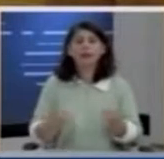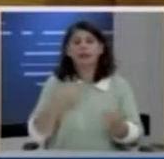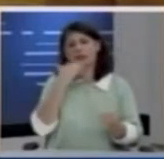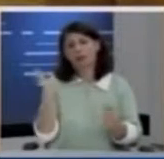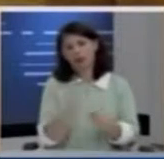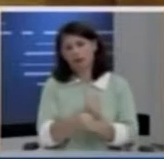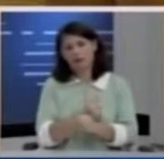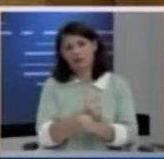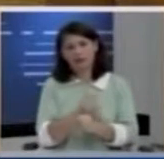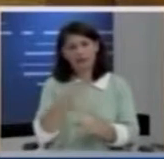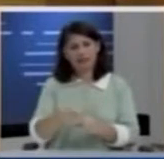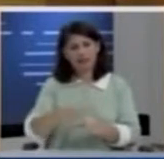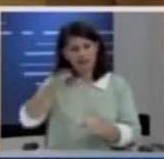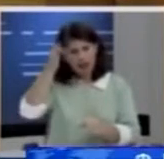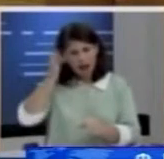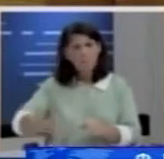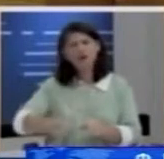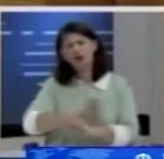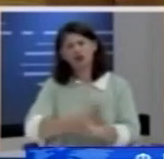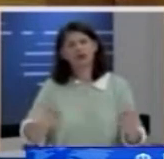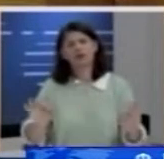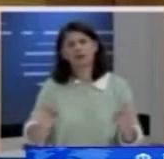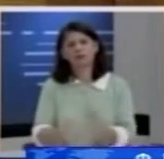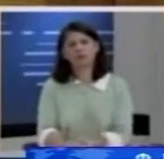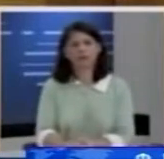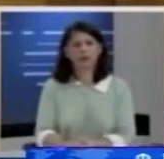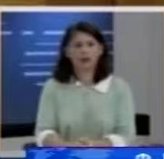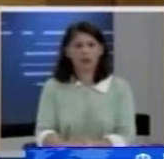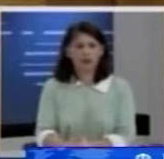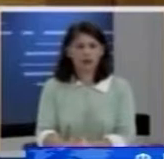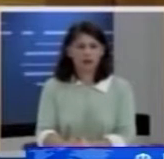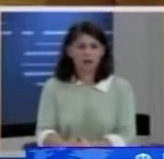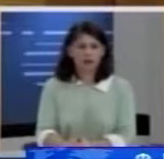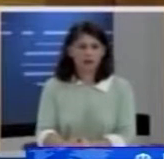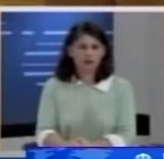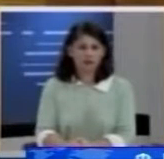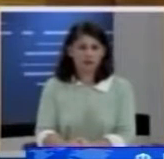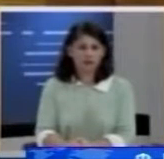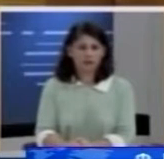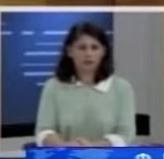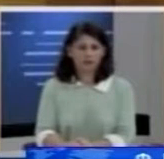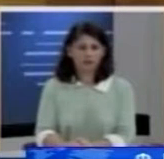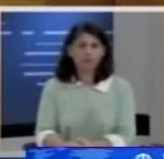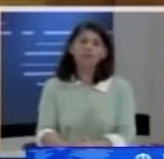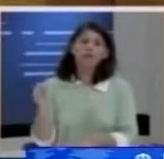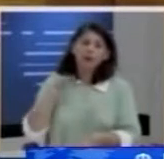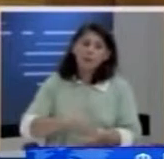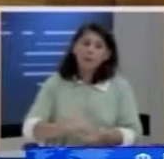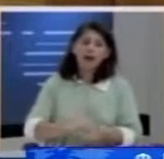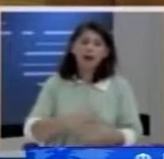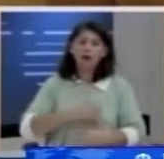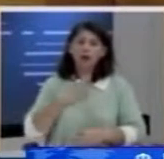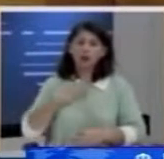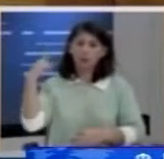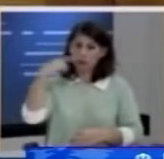θα τα καταφέρετε, να είστε απολύτως σίγουροι. Και βεβαίως για άλλη μια φορά, ο κύριος